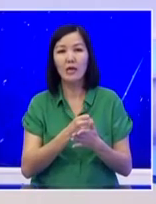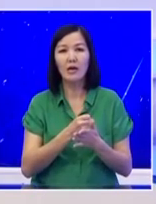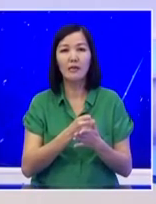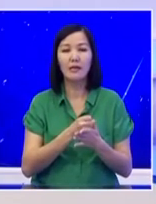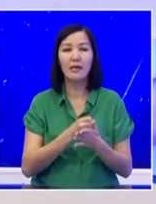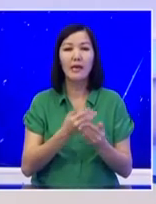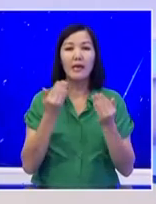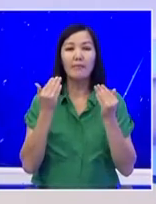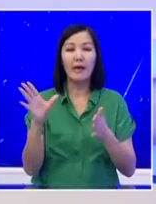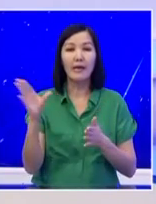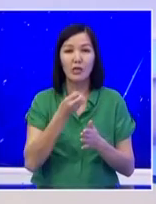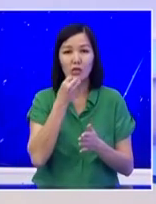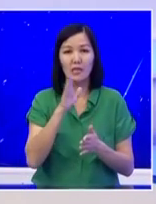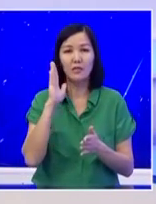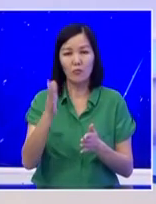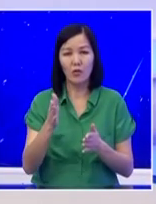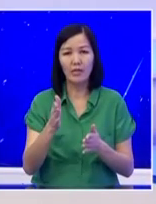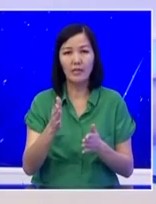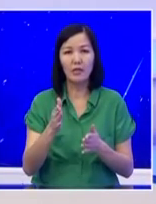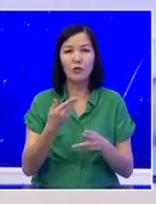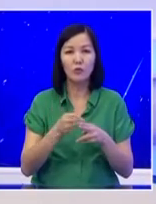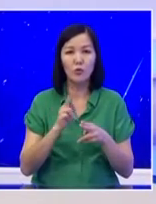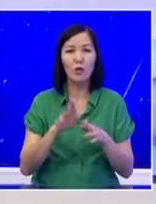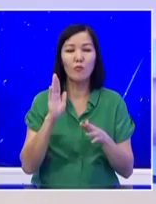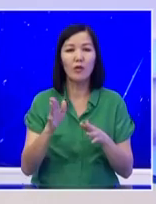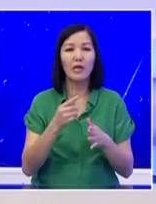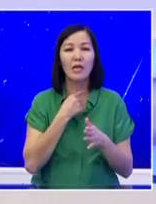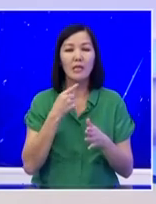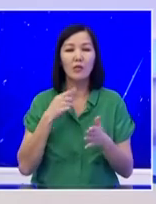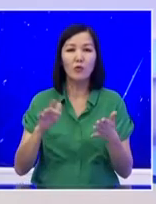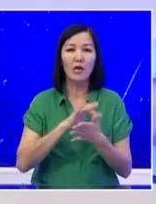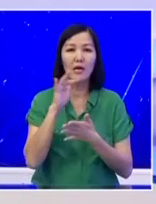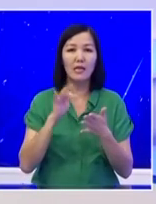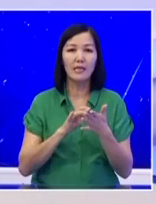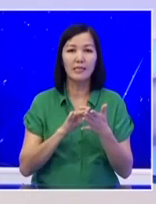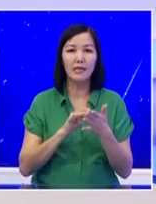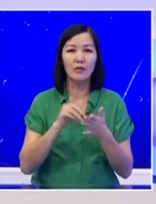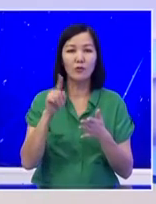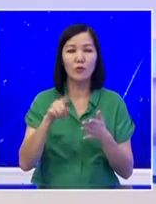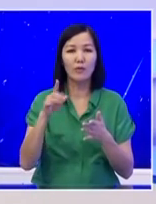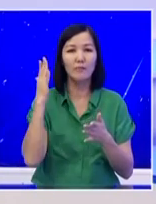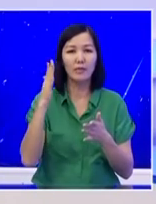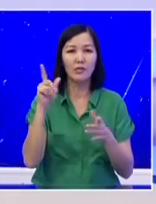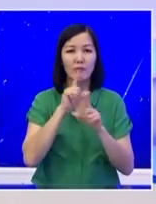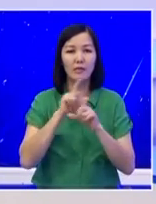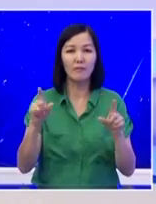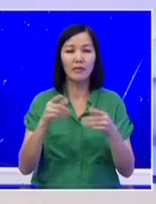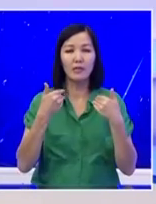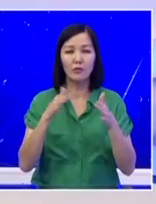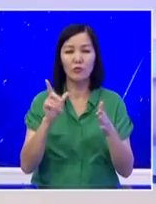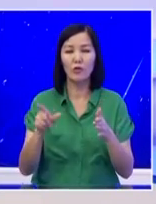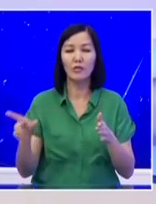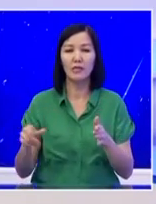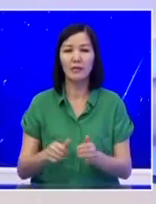қатты болса, аяғы тәтті болады деп үміттендіріп ақ жатыр. Солай болғай, дейді Талдықорған қаласының номер 5-ші мектеп